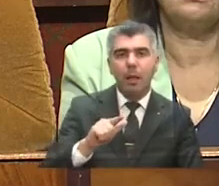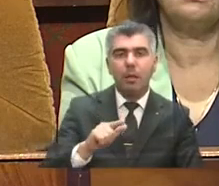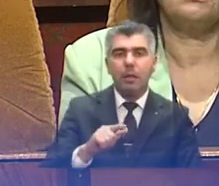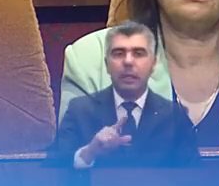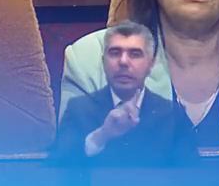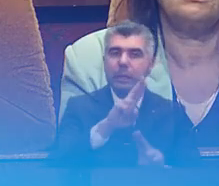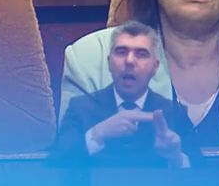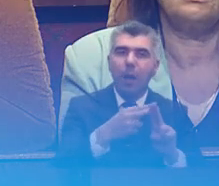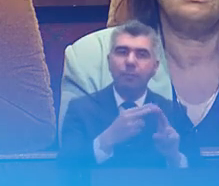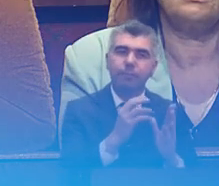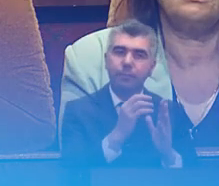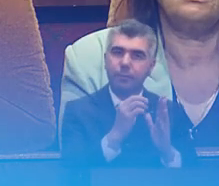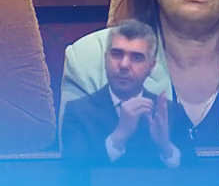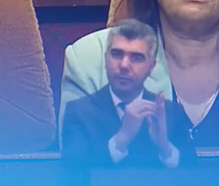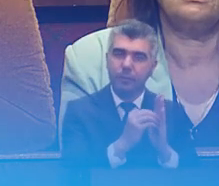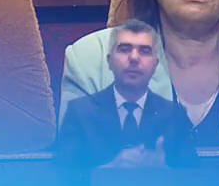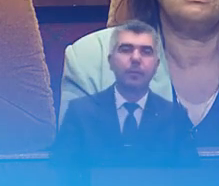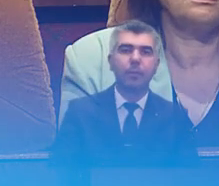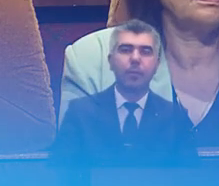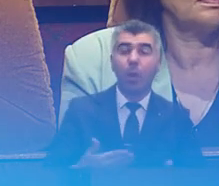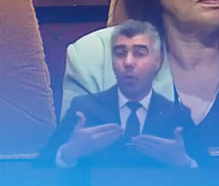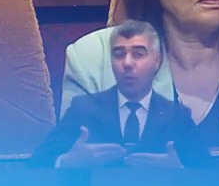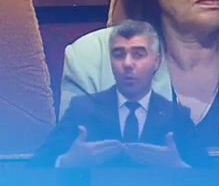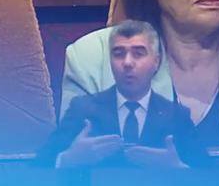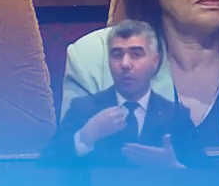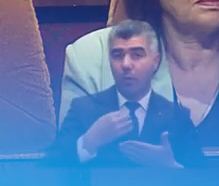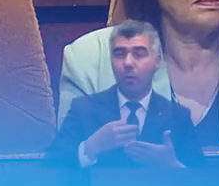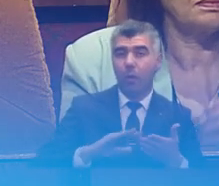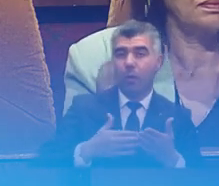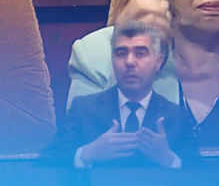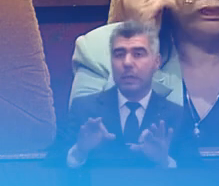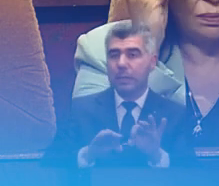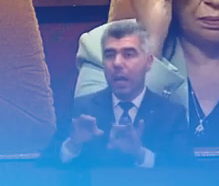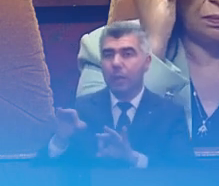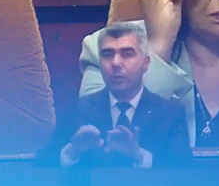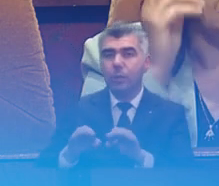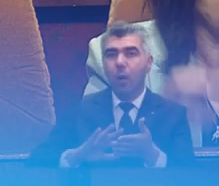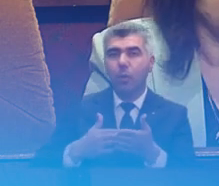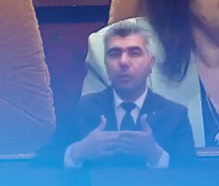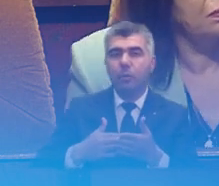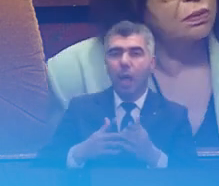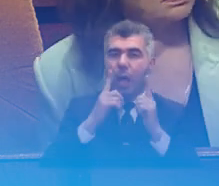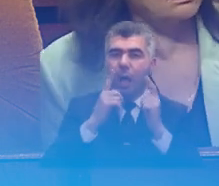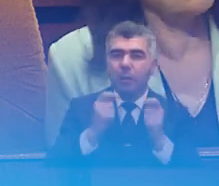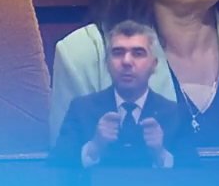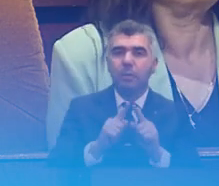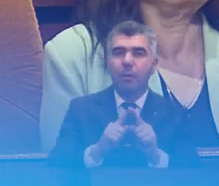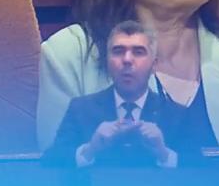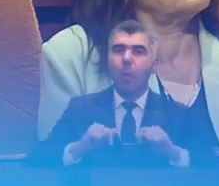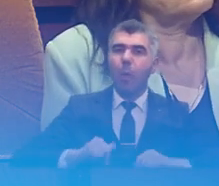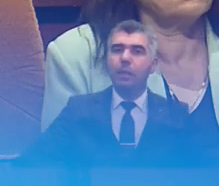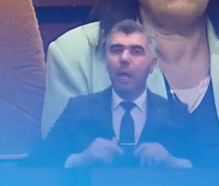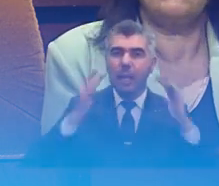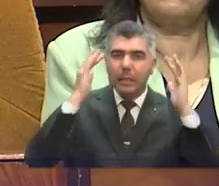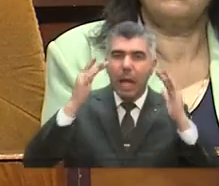انا بغيت اليوم السيد الوزير نقوي ذاك البعد الاستراتيجي والرؤيه ديال الوزاره ديالكم في المحافظه على التراث